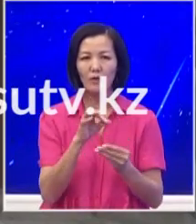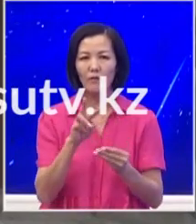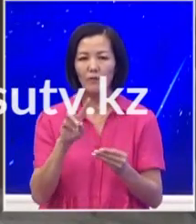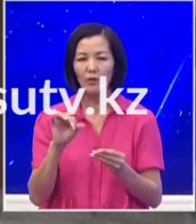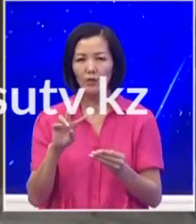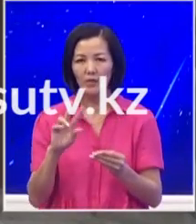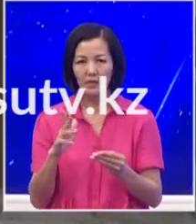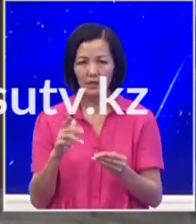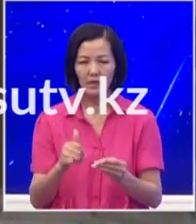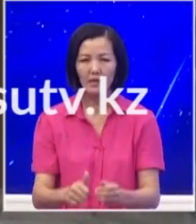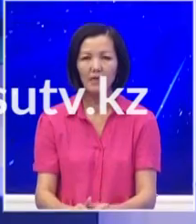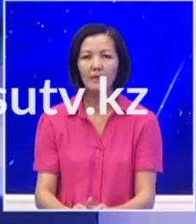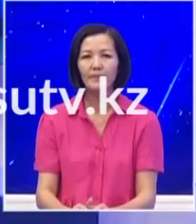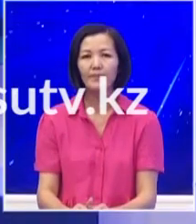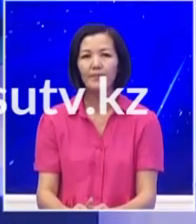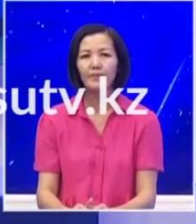тенге.